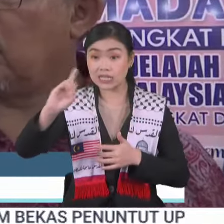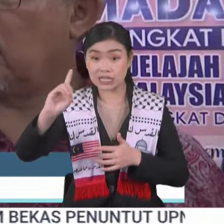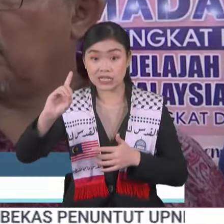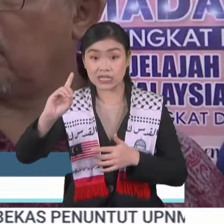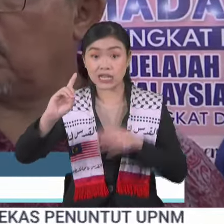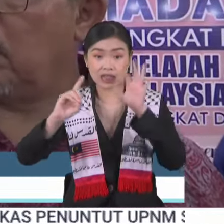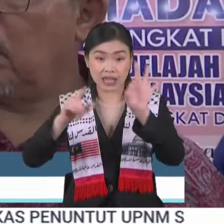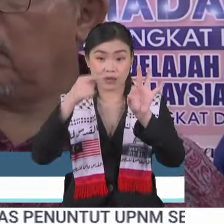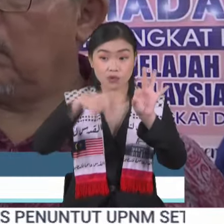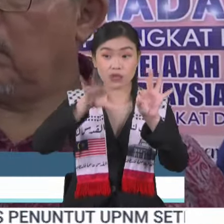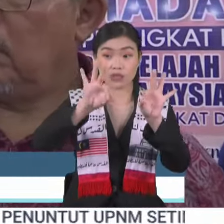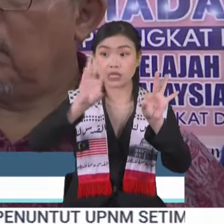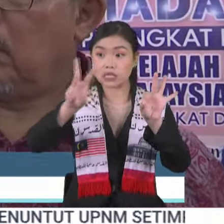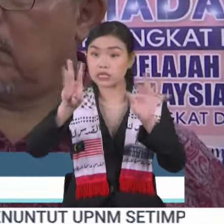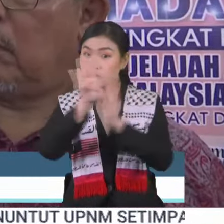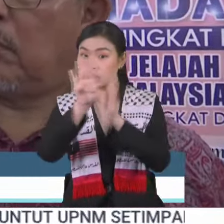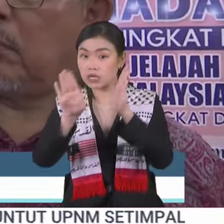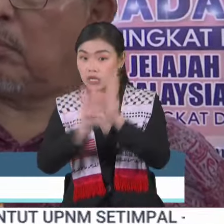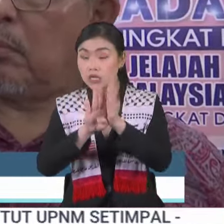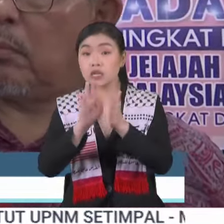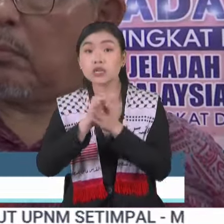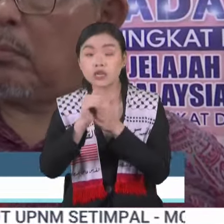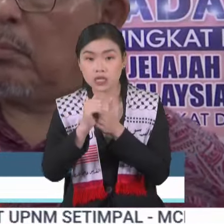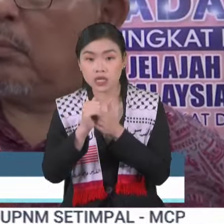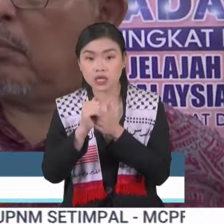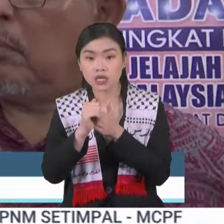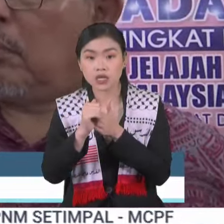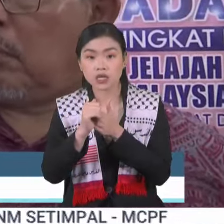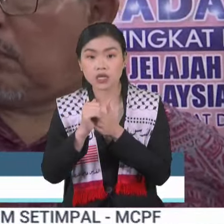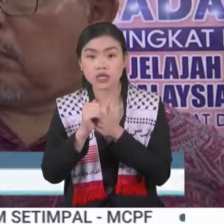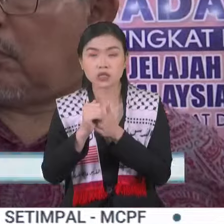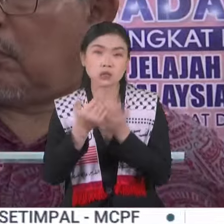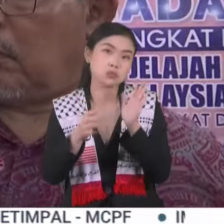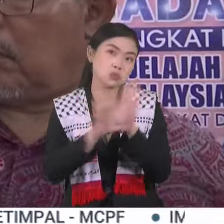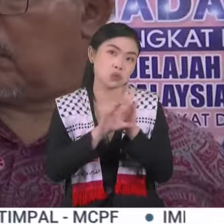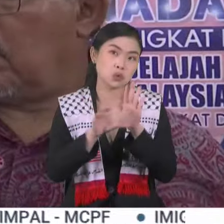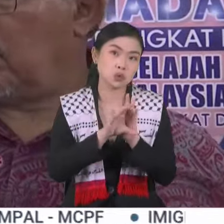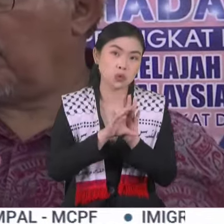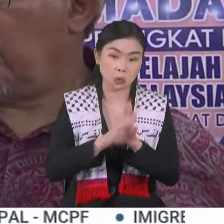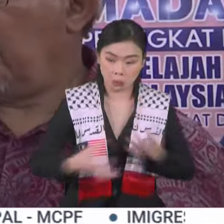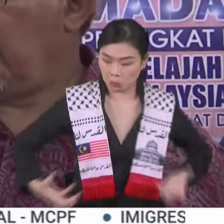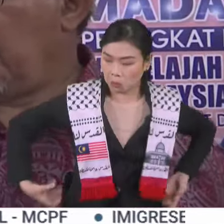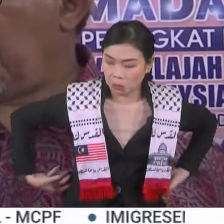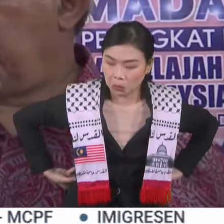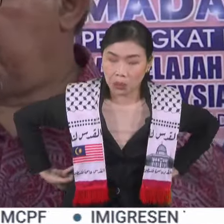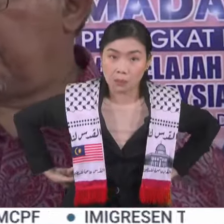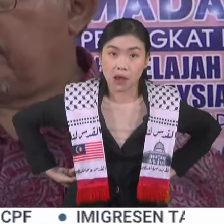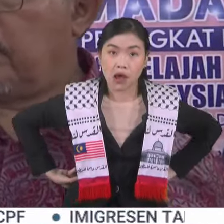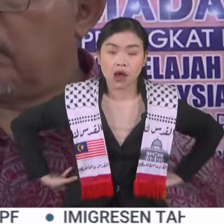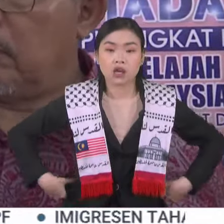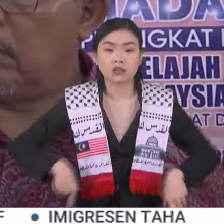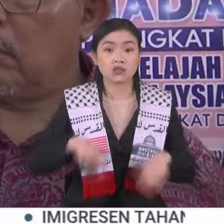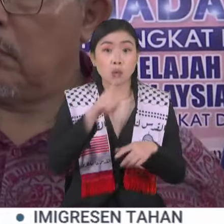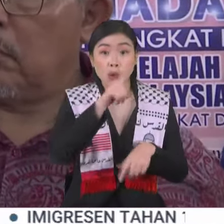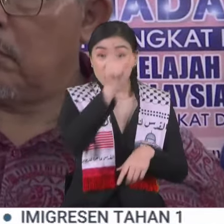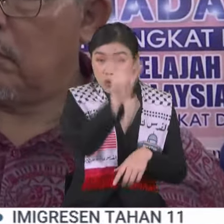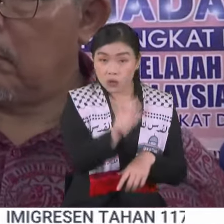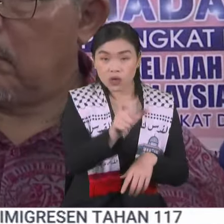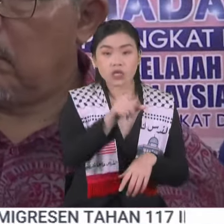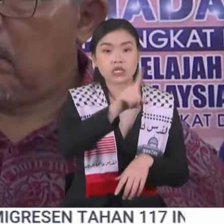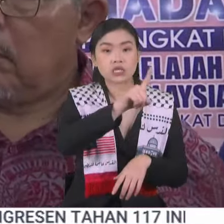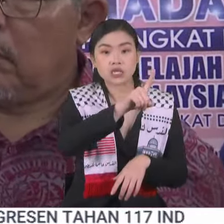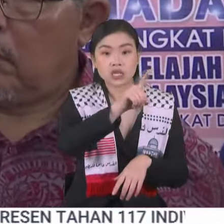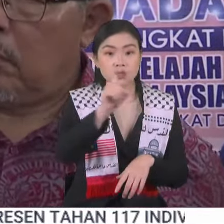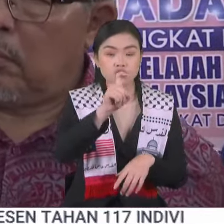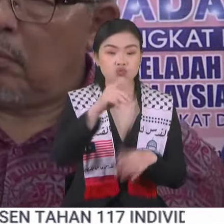96 bilion ambil saja yang gagal buah pinggang diis 4 saya t tadi